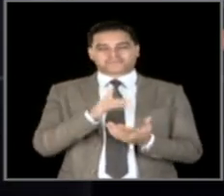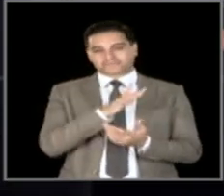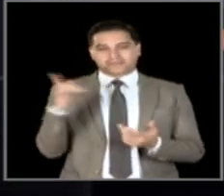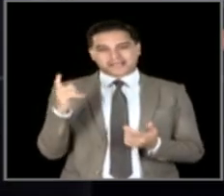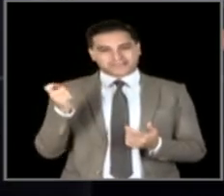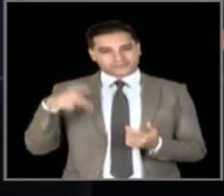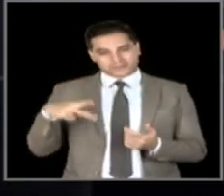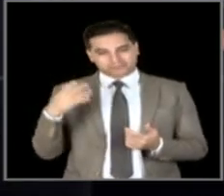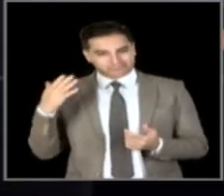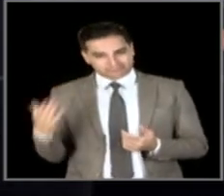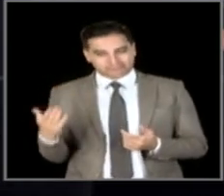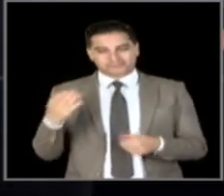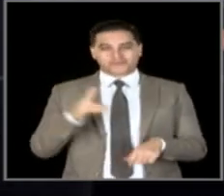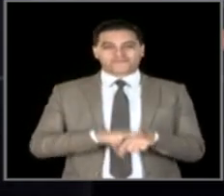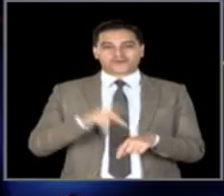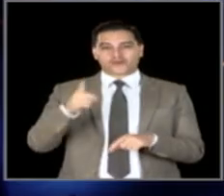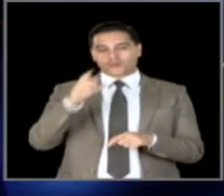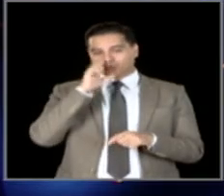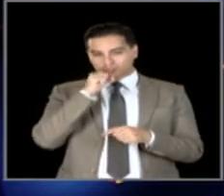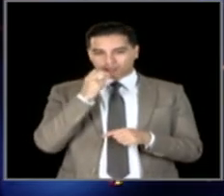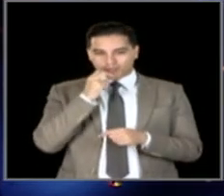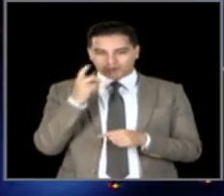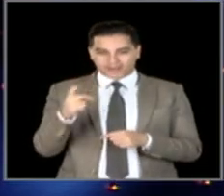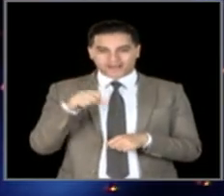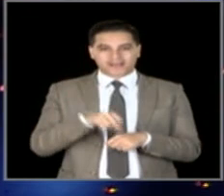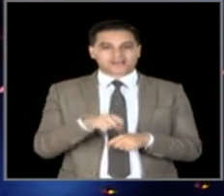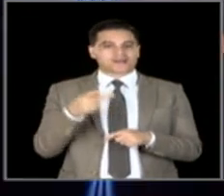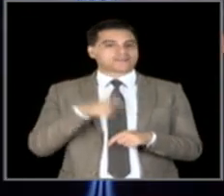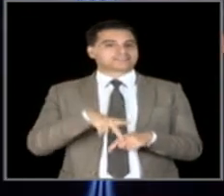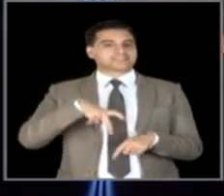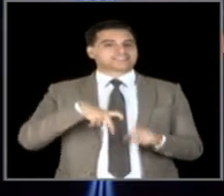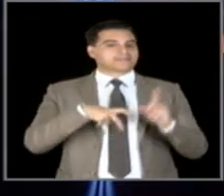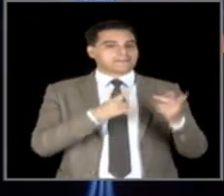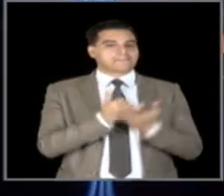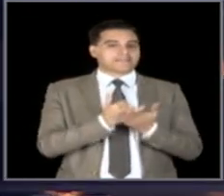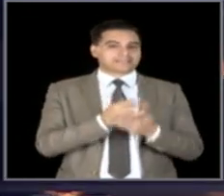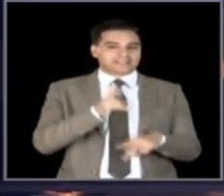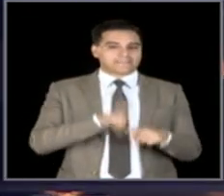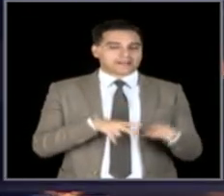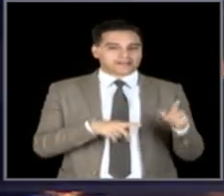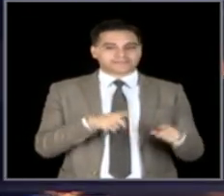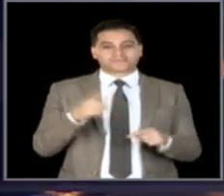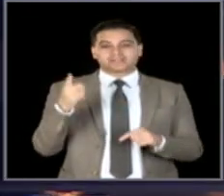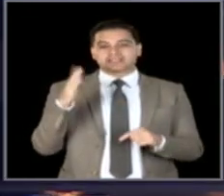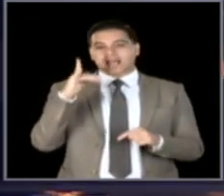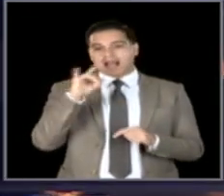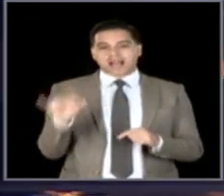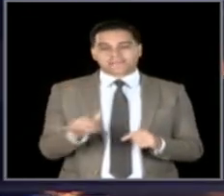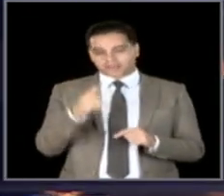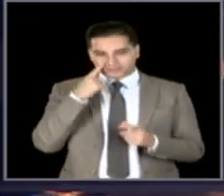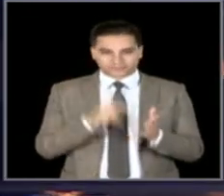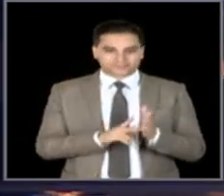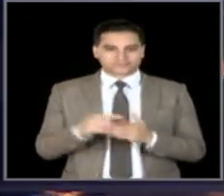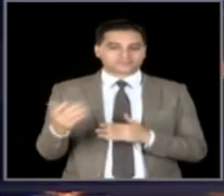185 الحمدلله الخصوص 80 امجاد سلمى اتفضلي يا